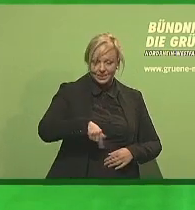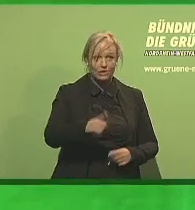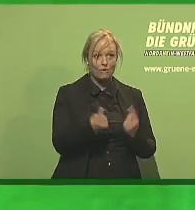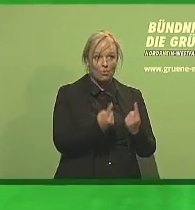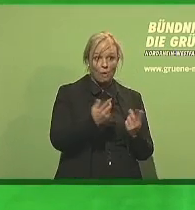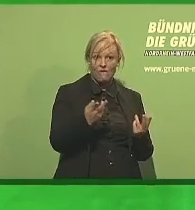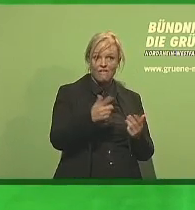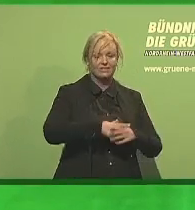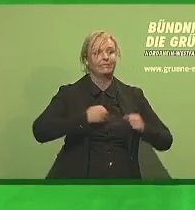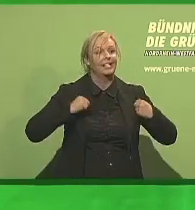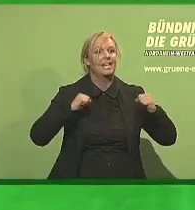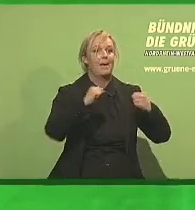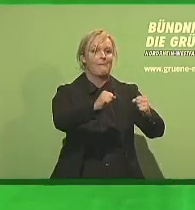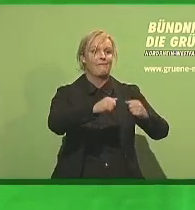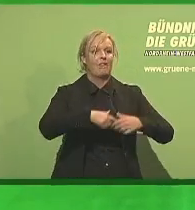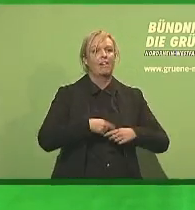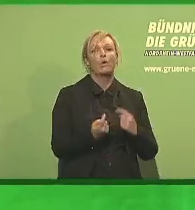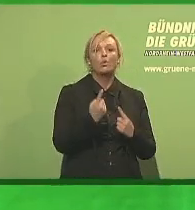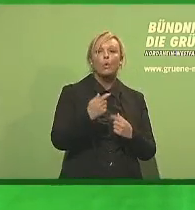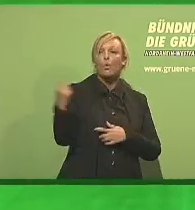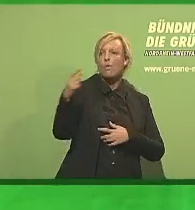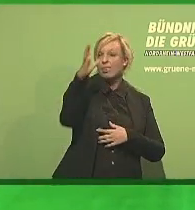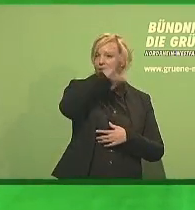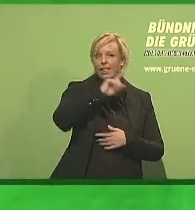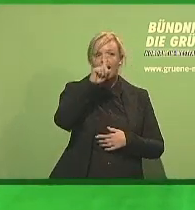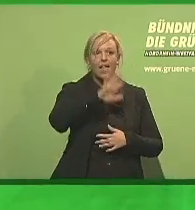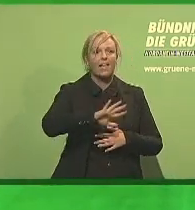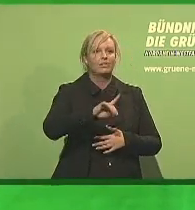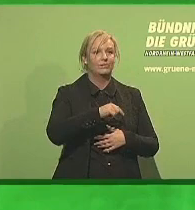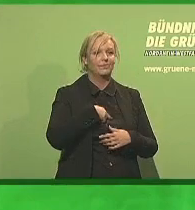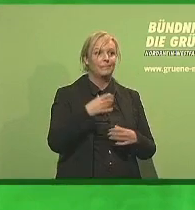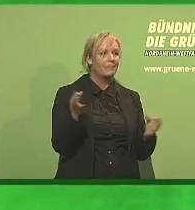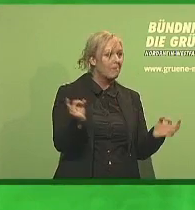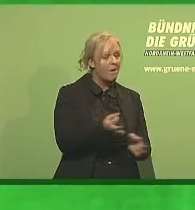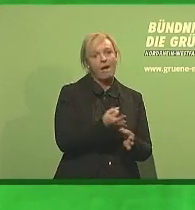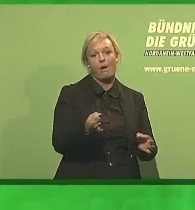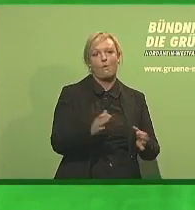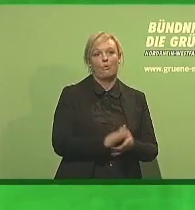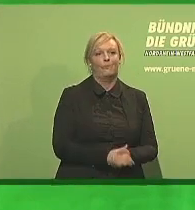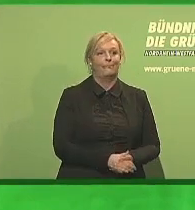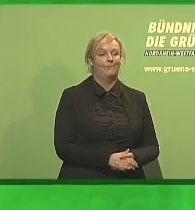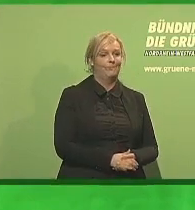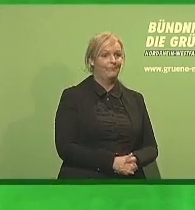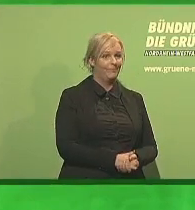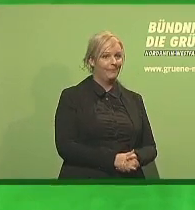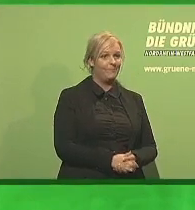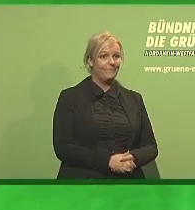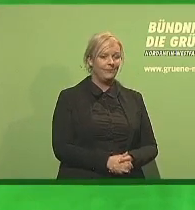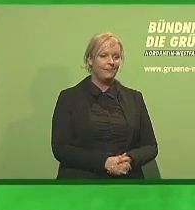Land kommt, und zwar überall und an Stellen, wo es bisher keiner gedacht hat, liebe Freundinnen und Freunde.